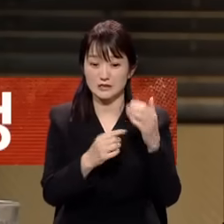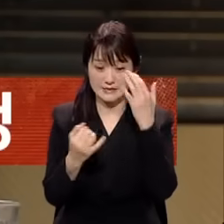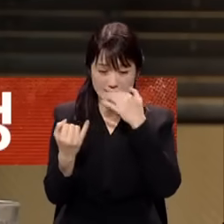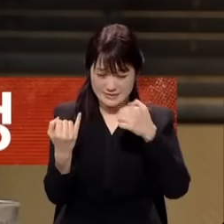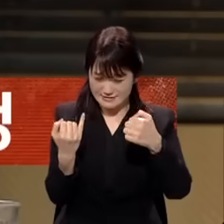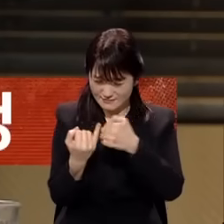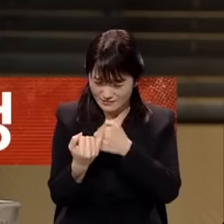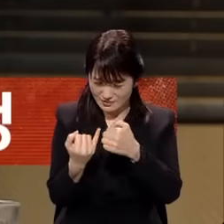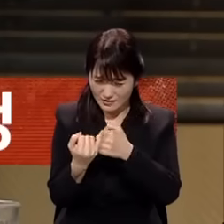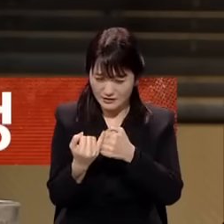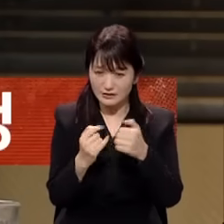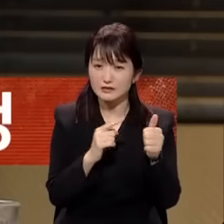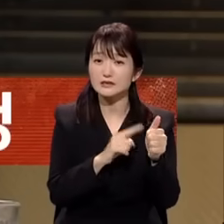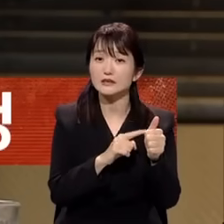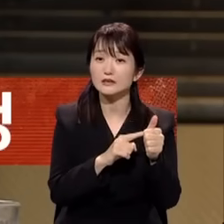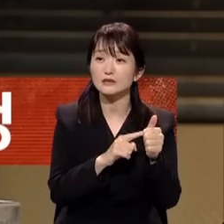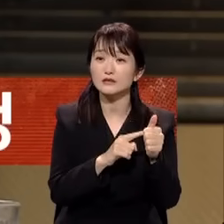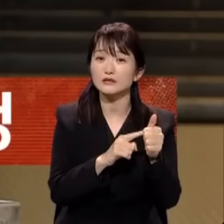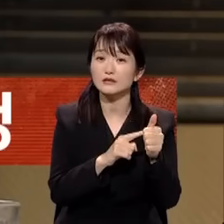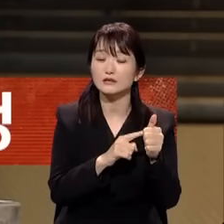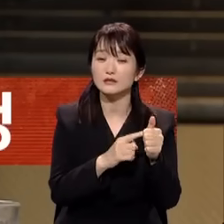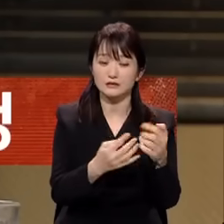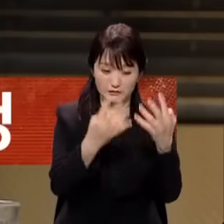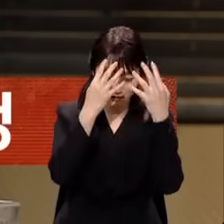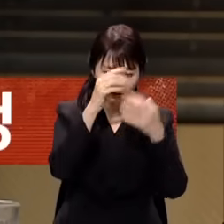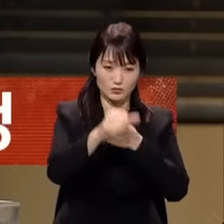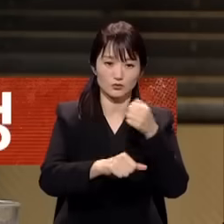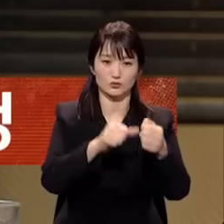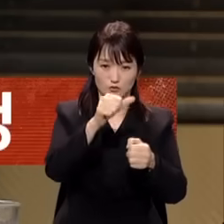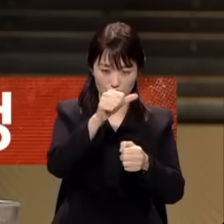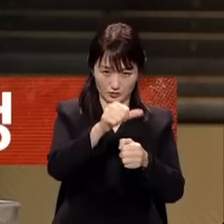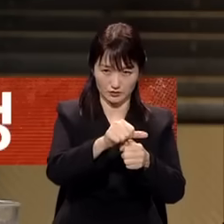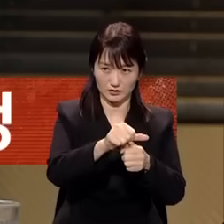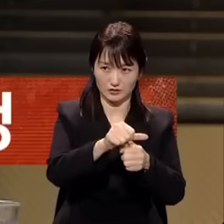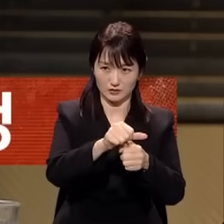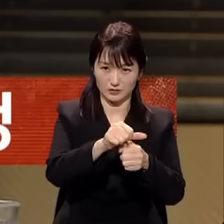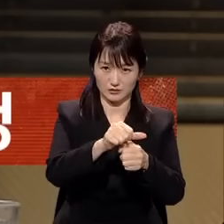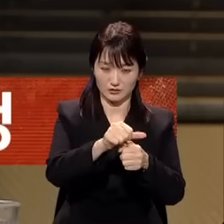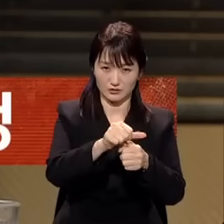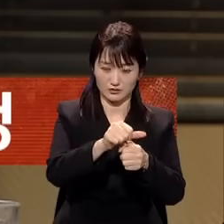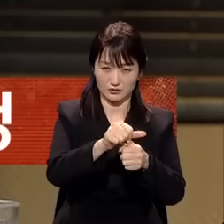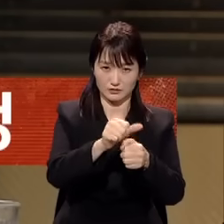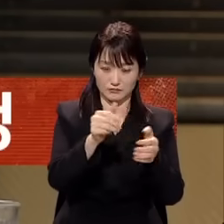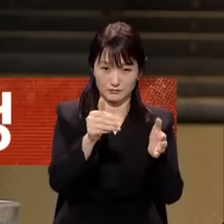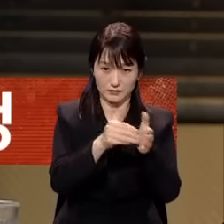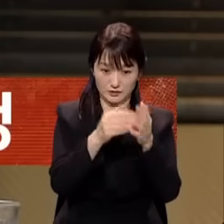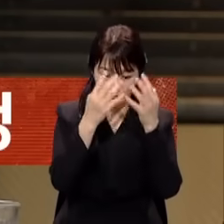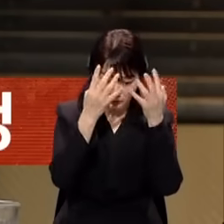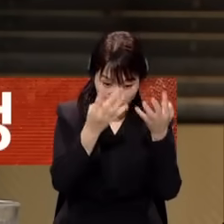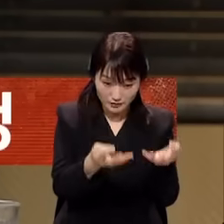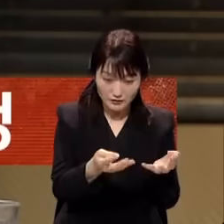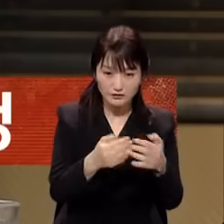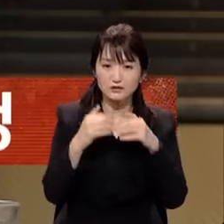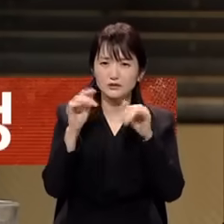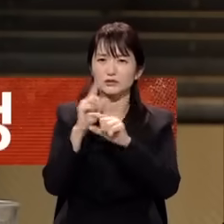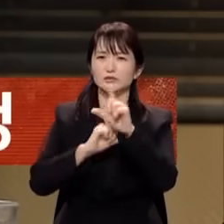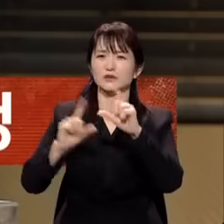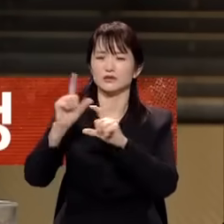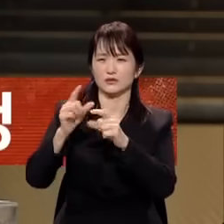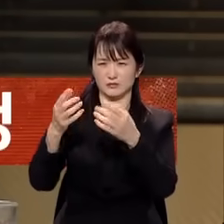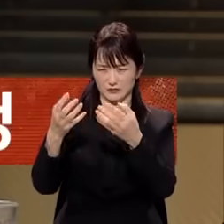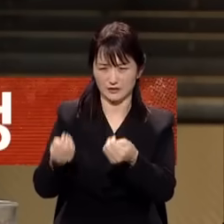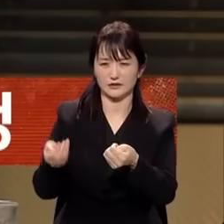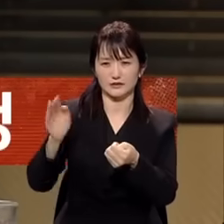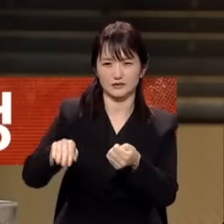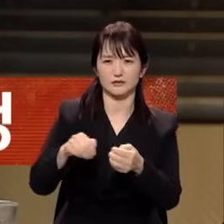이유만으로 5년을 채우고, 이게 만약에 성인이라면 이것보다 훨씬 중하게 처벌 받겠죠. 이게 맞는지에 대해서, 과연 정의에 맞는지에 대해서는